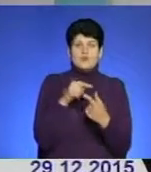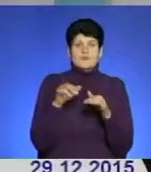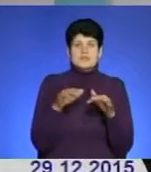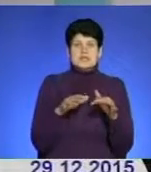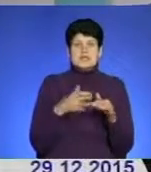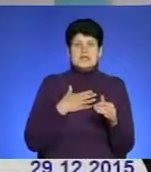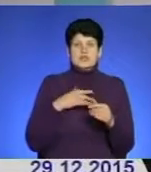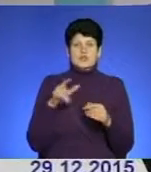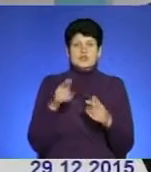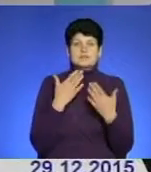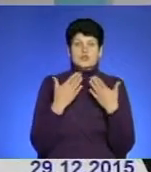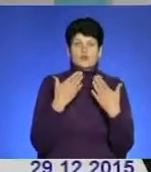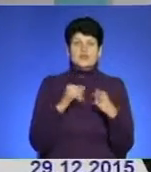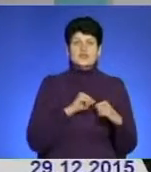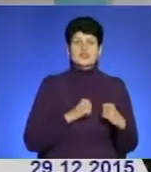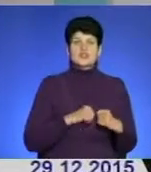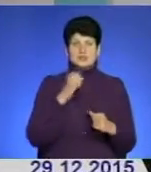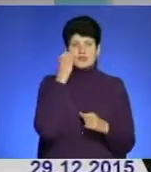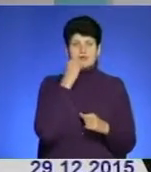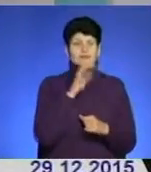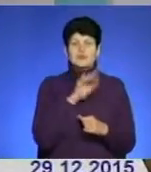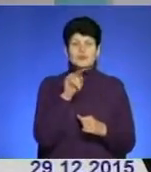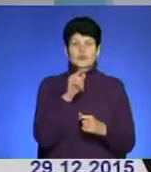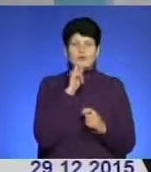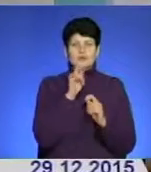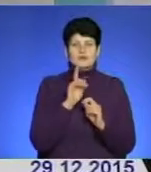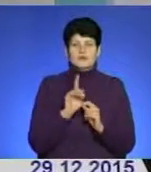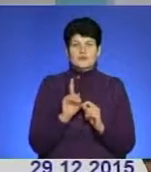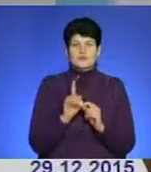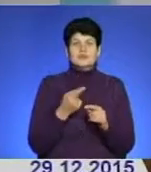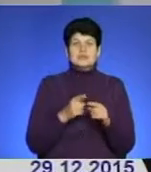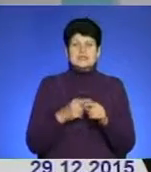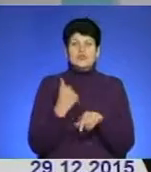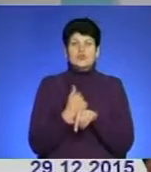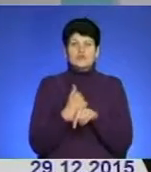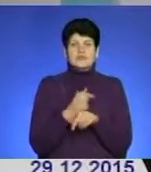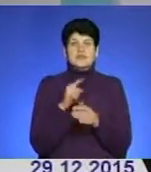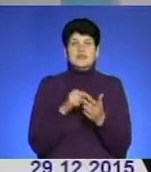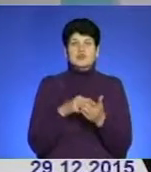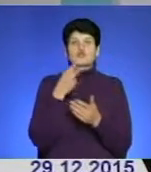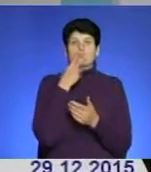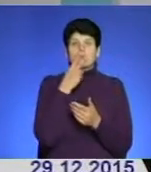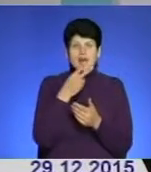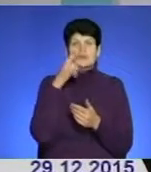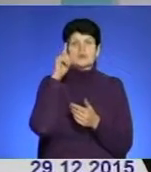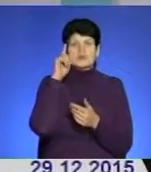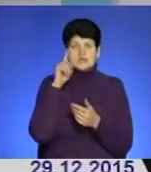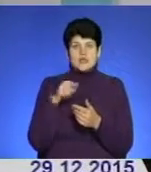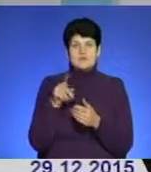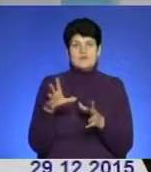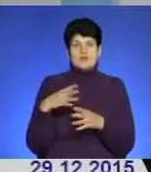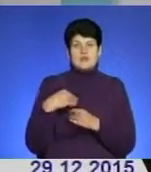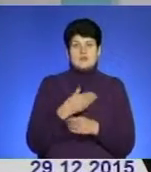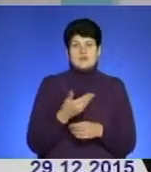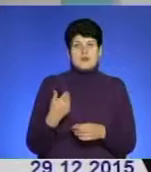які сьогодні спілкувалися, і як щиро дякували. Не той подарунок, це основне питання, що ми їх бачимо, що ми їх знаємо, і ми їх сьогодні вони є з нами,